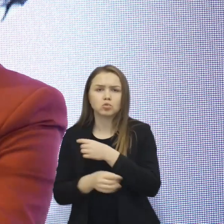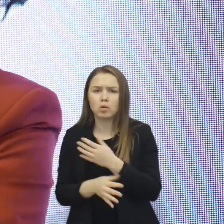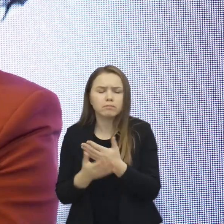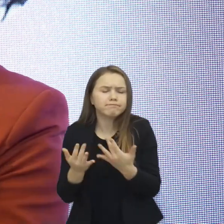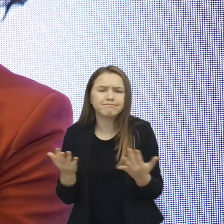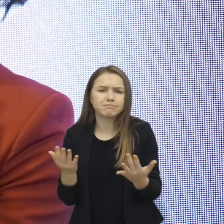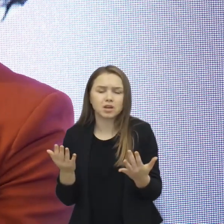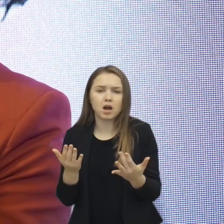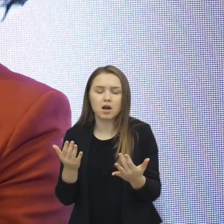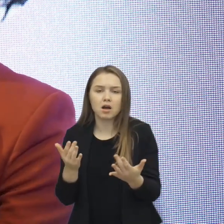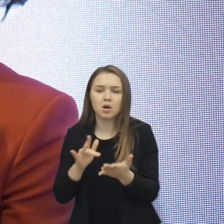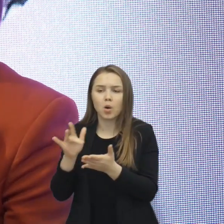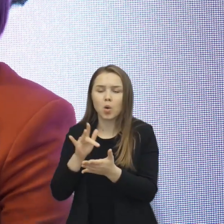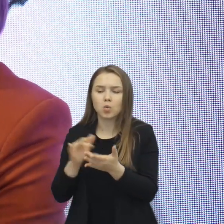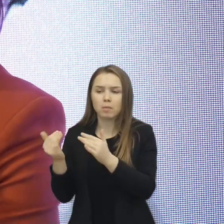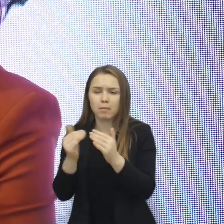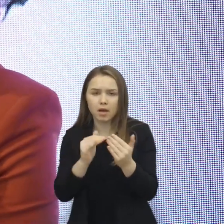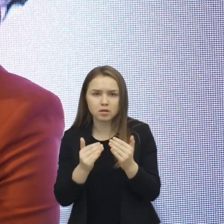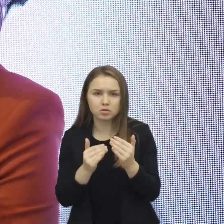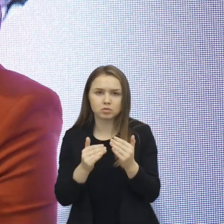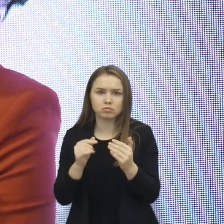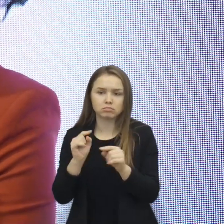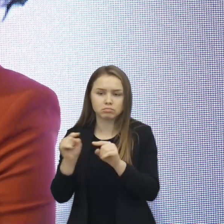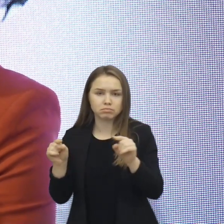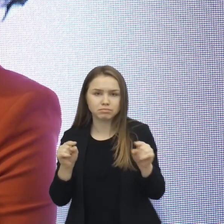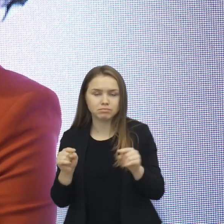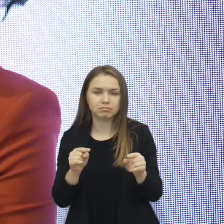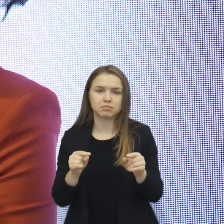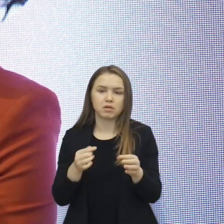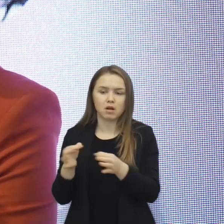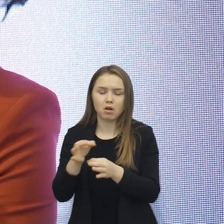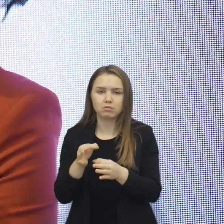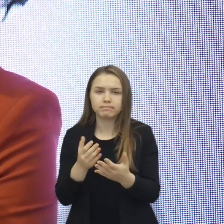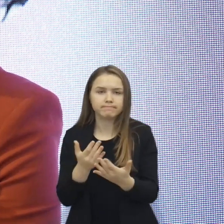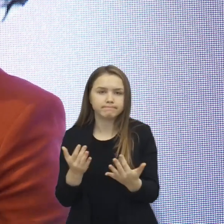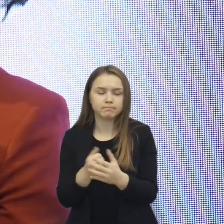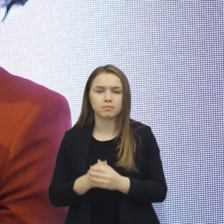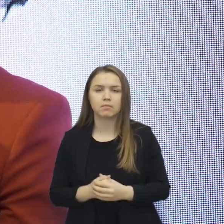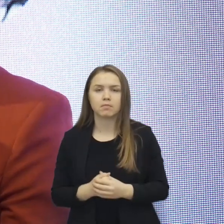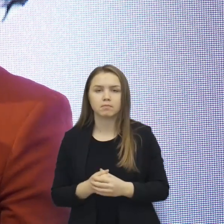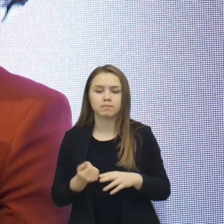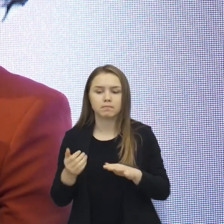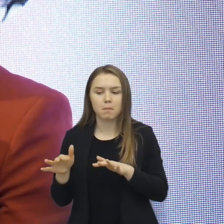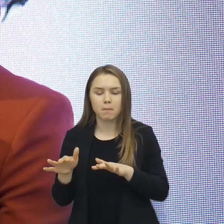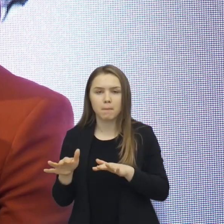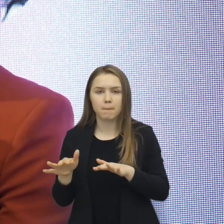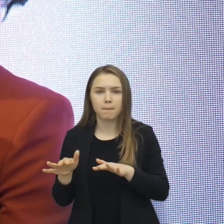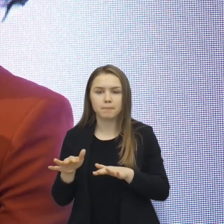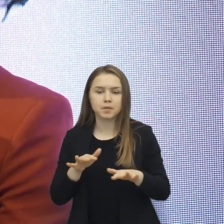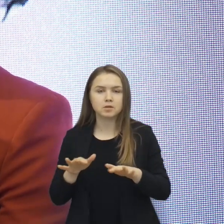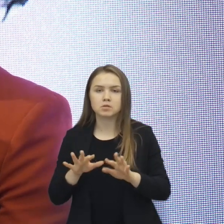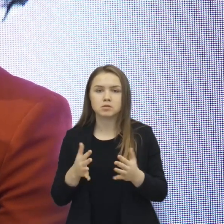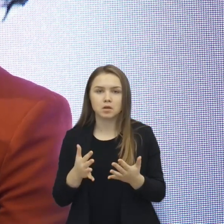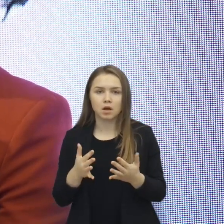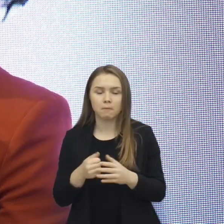iš skirtingų miestų ar miestelių esančių žmonės. Tai ta padėtis, pirmiausiai mes vertinam ir visuomenės nuostatų